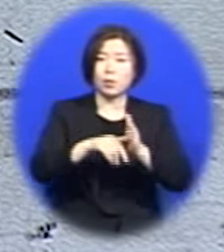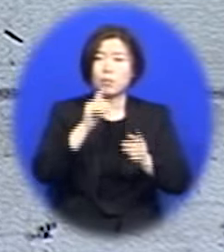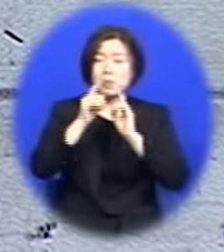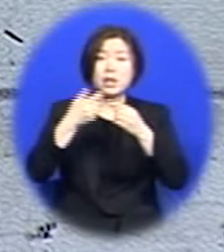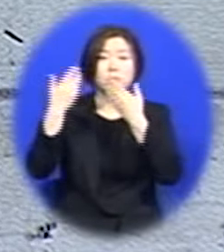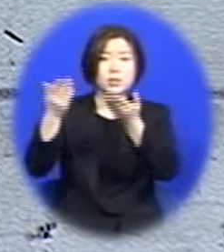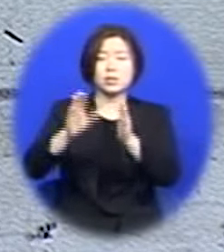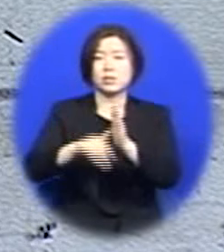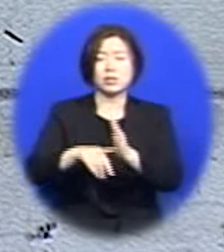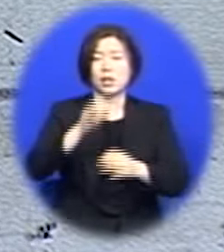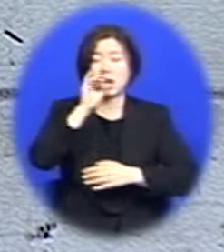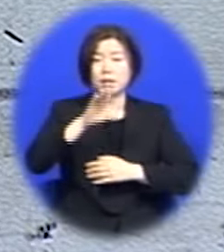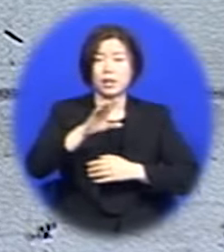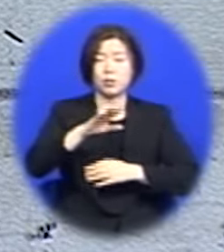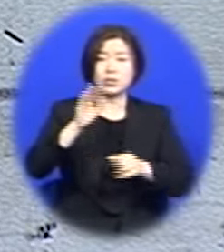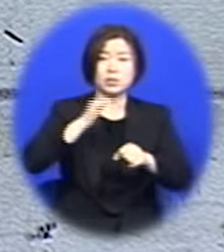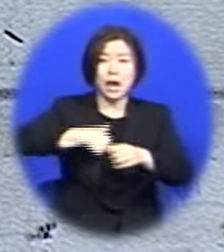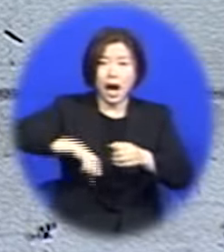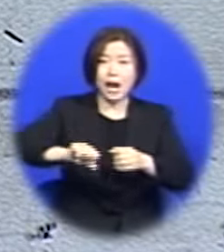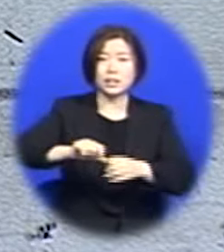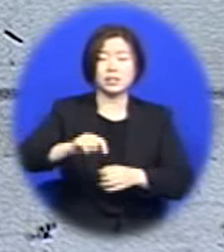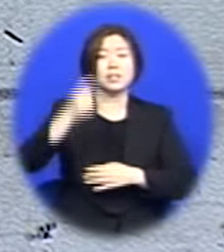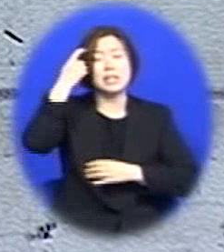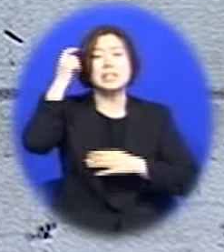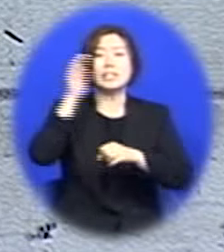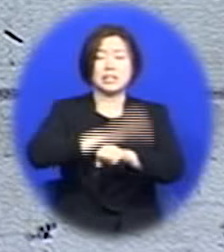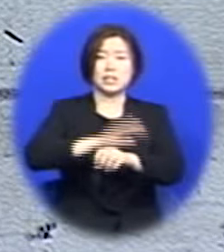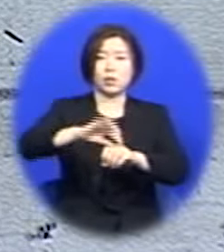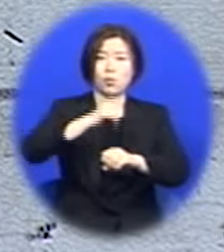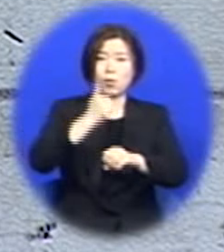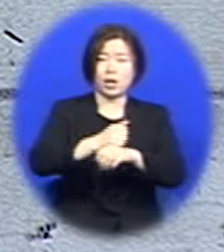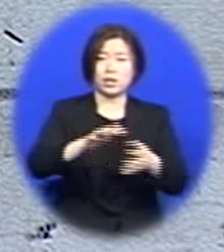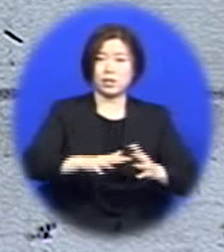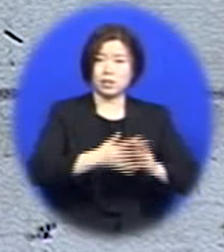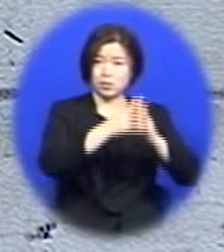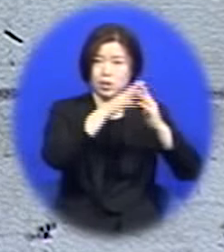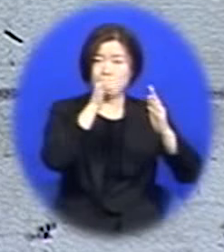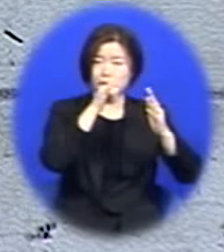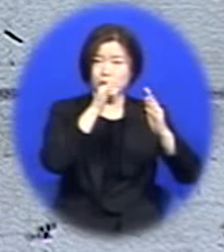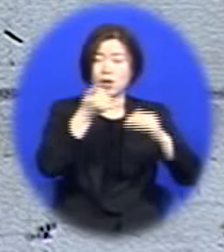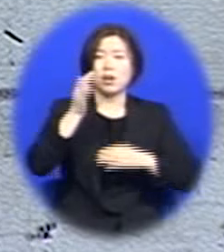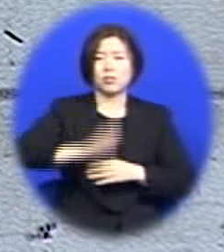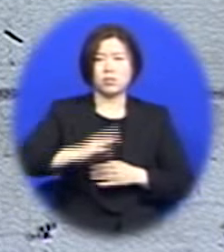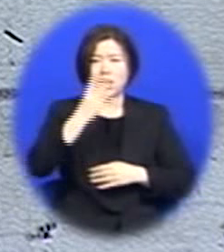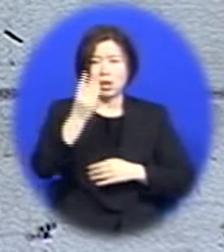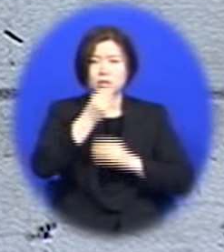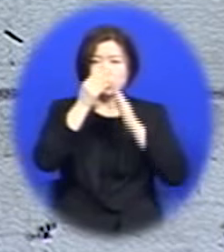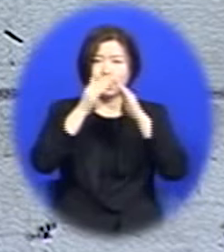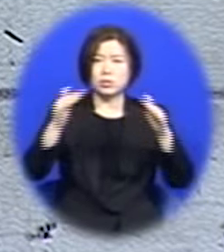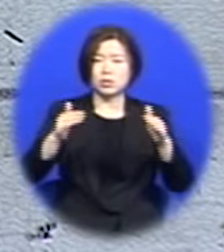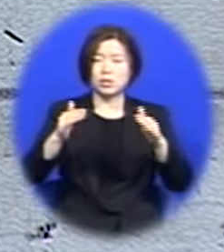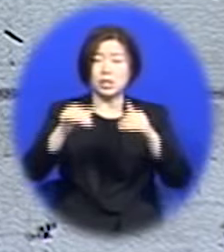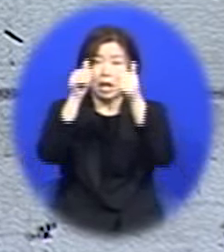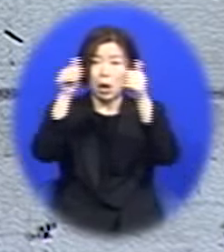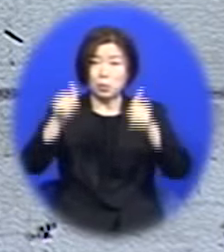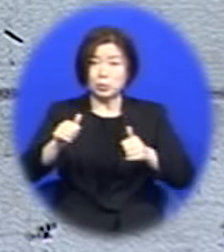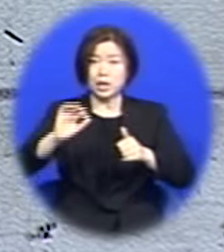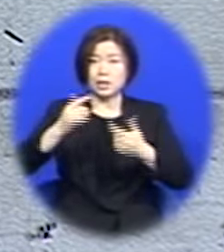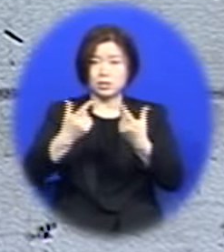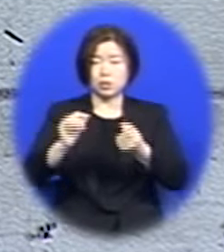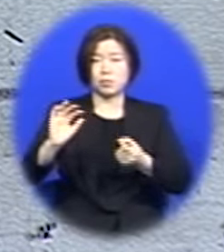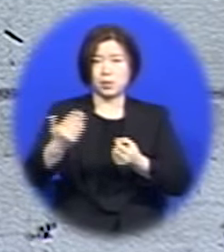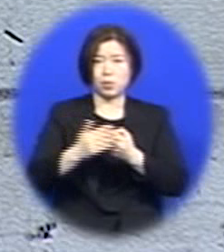세워집니다. 그러나 성전이 우상이 되고 하나님을 배신하니까 블레셋을 통해서